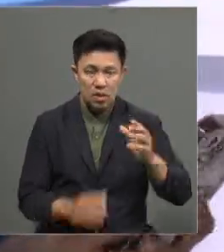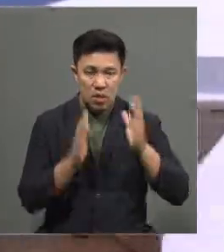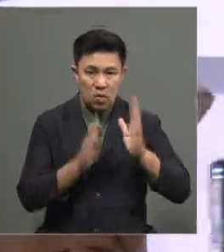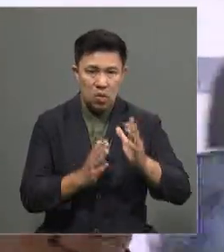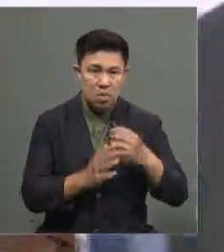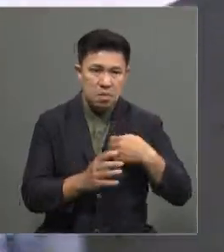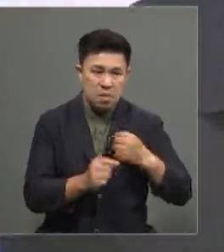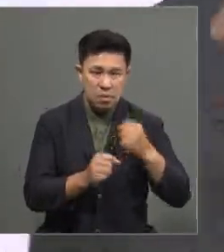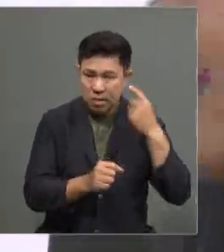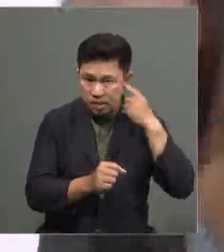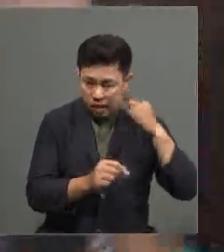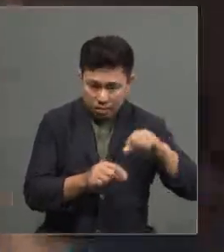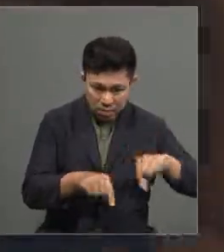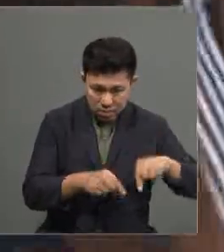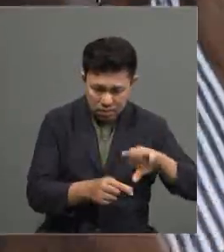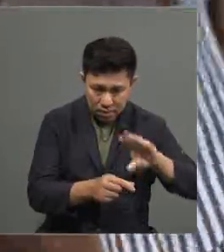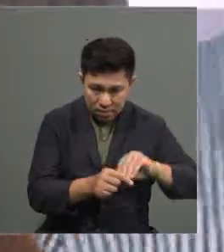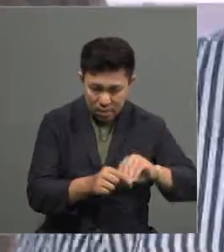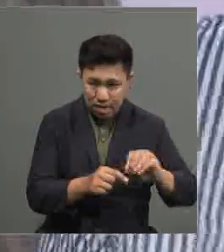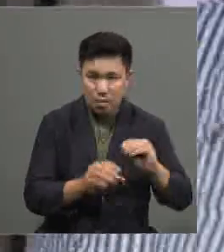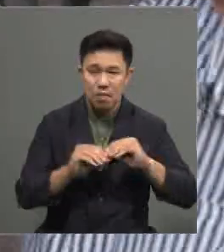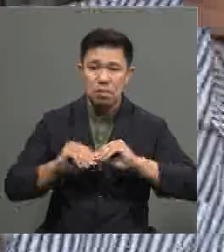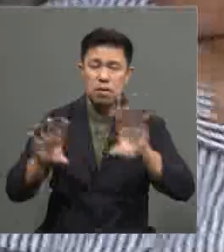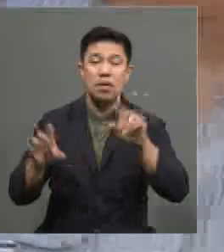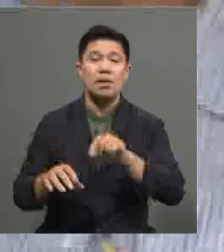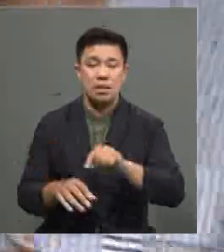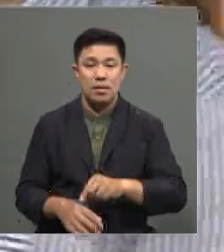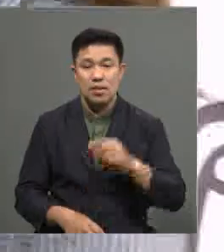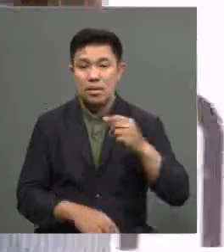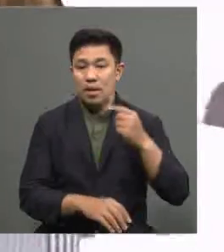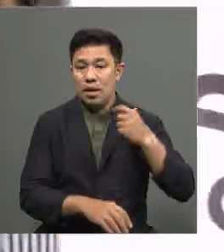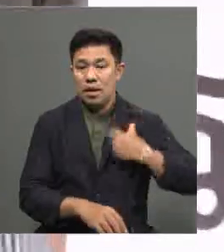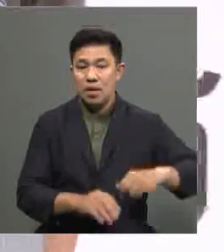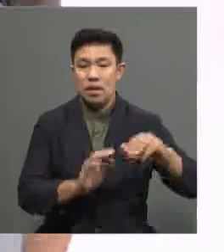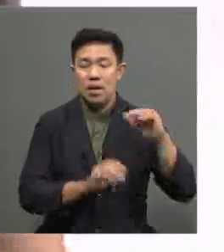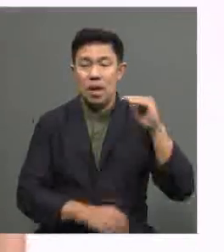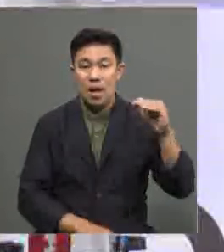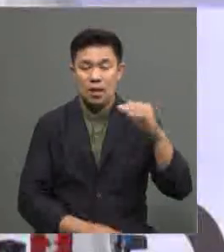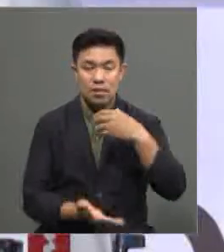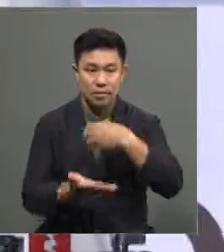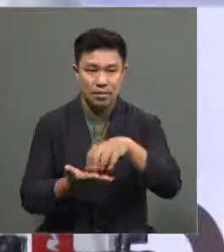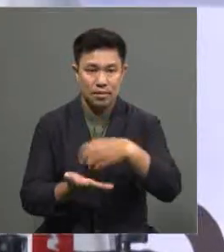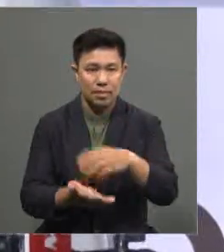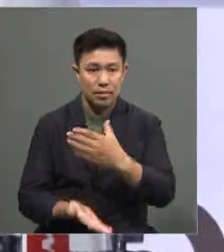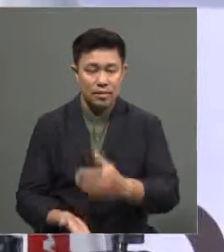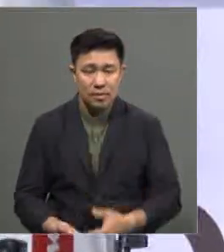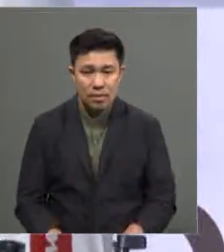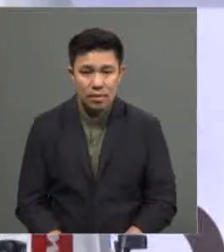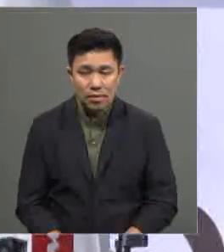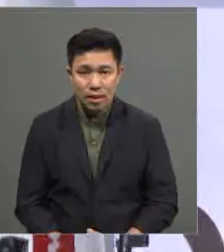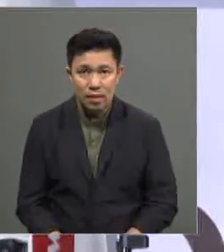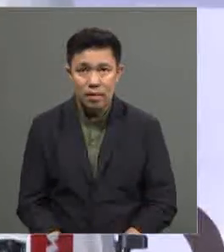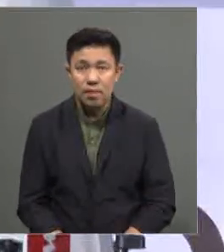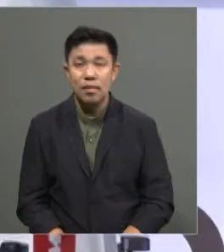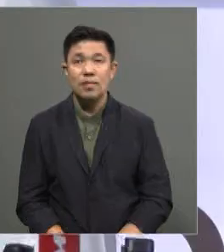ามกู้คลิปเสียงนี้ขึ้นมาแล้วก็น่าจะหลุดออกไปลองฟังเสียงทนายดูครับ แล้วก็จะเหมือนกับว่า